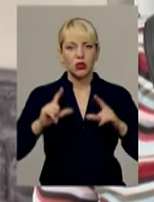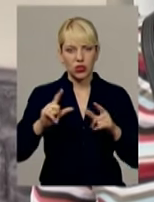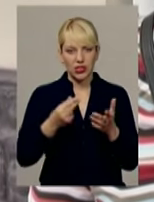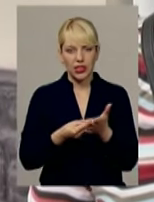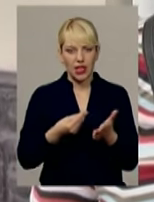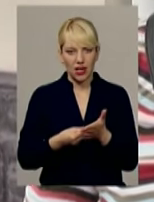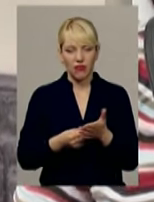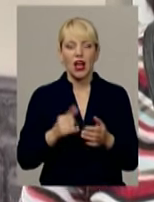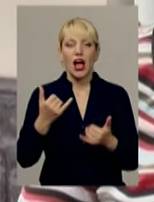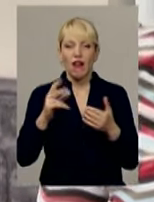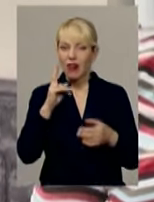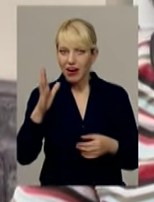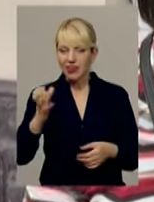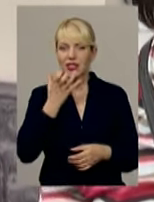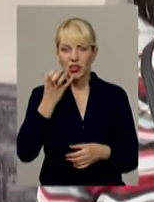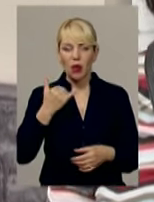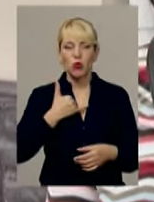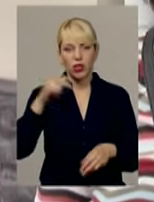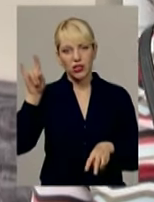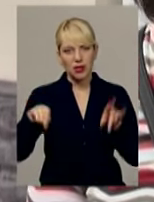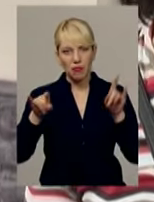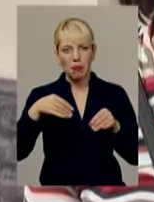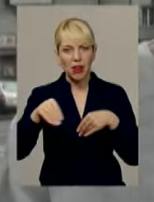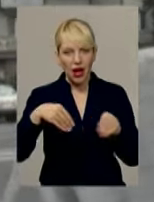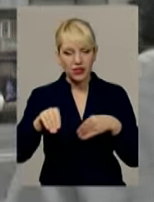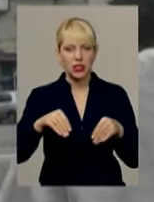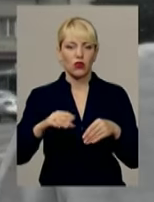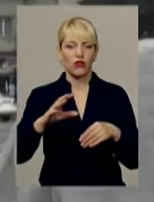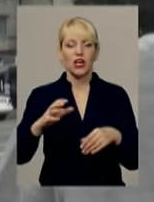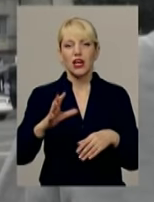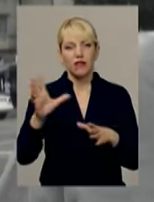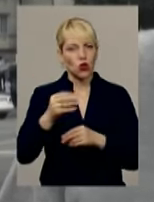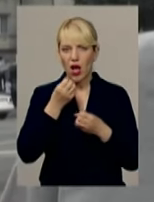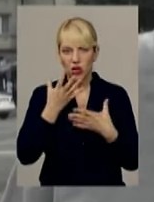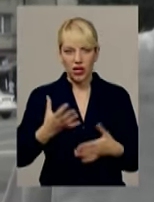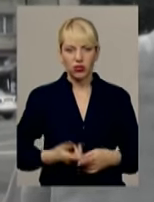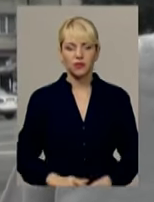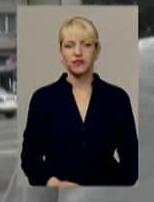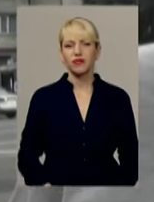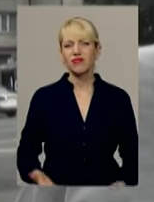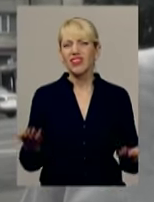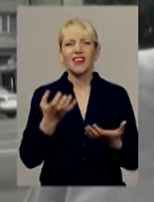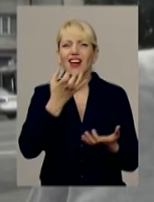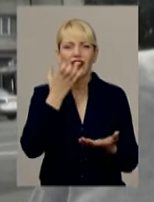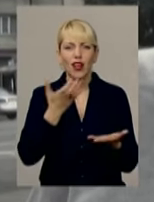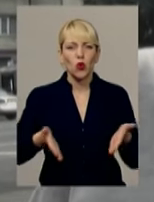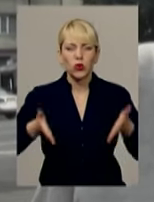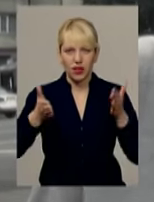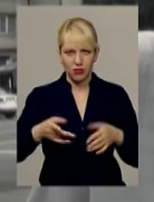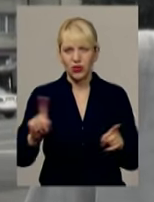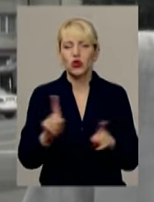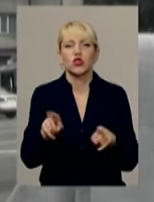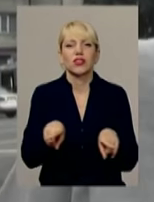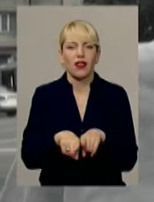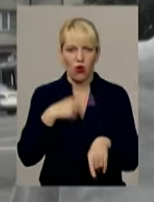тепло. Пластикові вікна, застіклено, все дуже гарно. Дай його утеплювати. Ну, що ви кажете таке, балакайте.